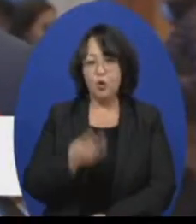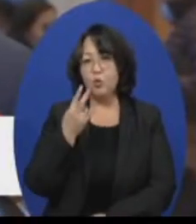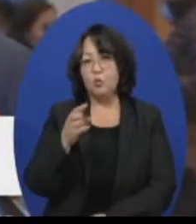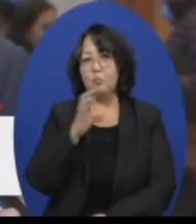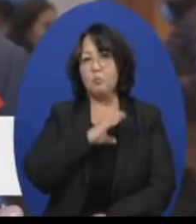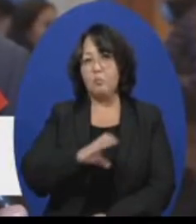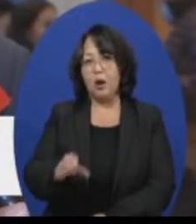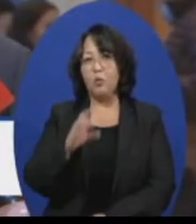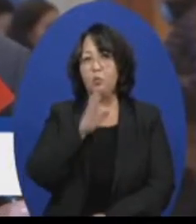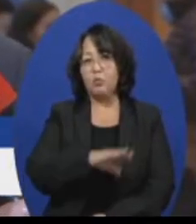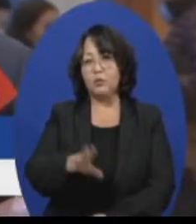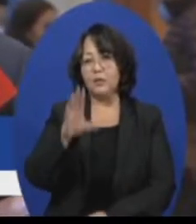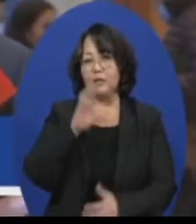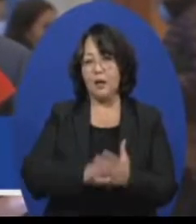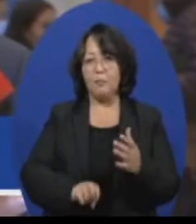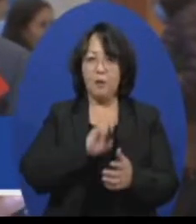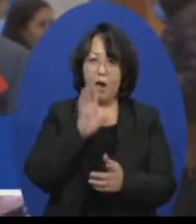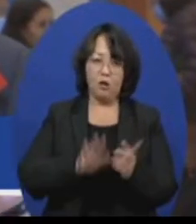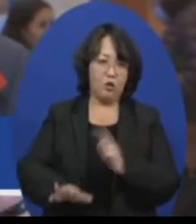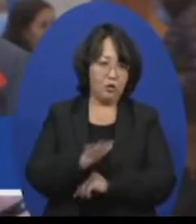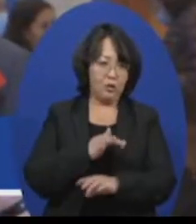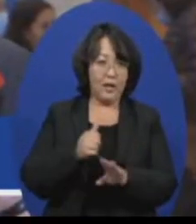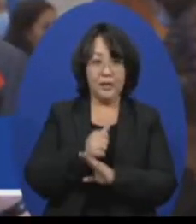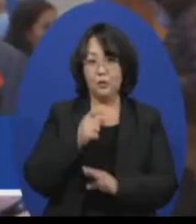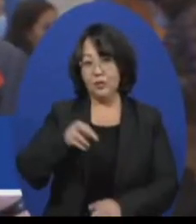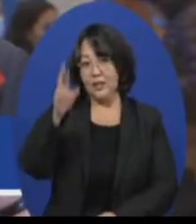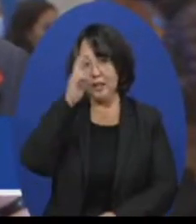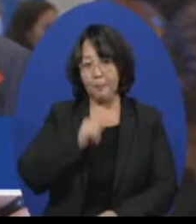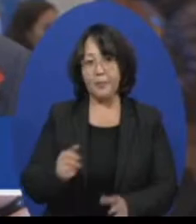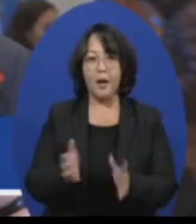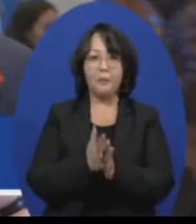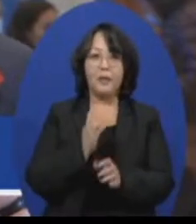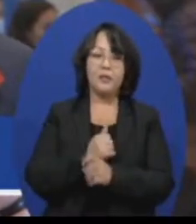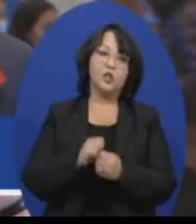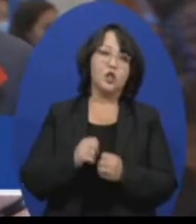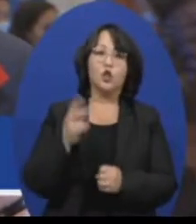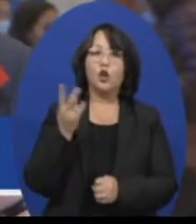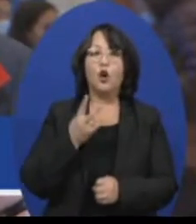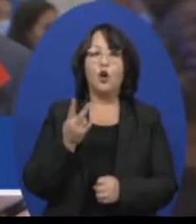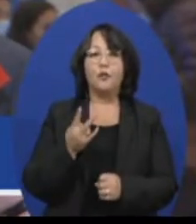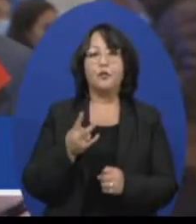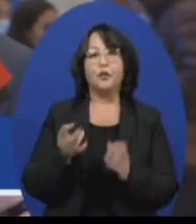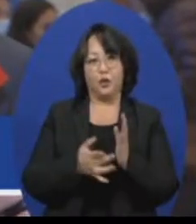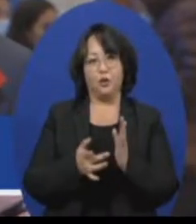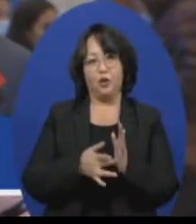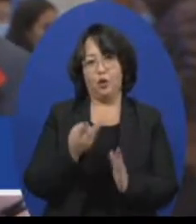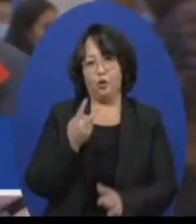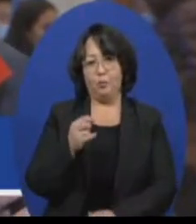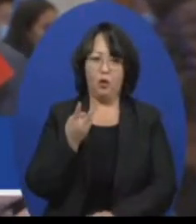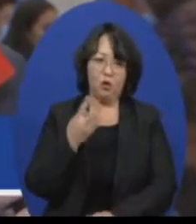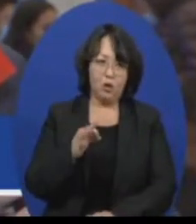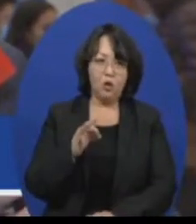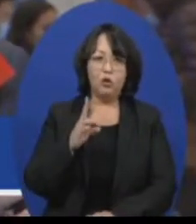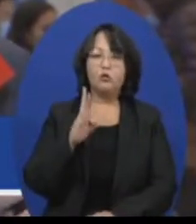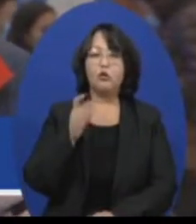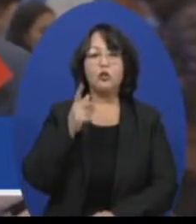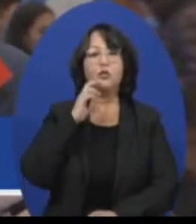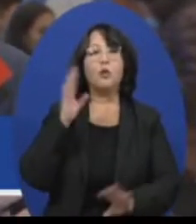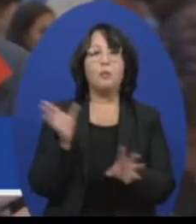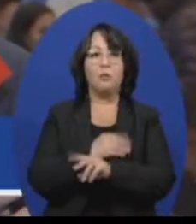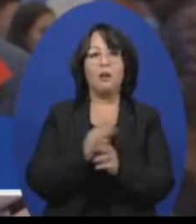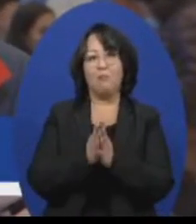Нэгдсэн үндэсний байгууллагын хүүхдийн сан байгаль орчин аялжуулчлалын яамтай хамтран ногоон технологи 2020 өдрөлгийг хамтран зохион байгуулж